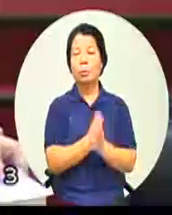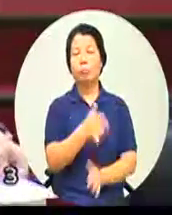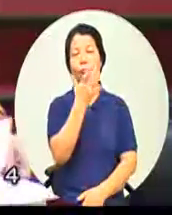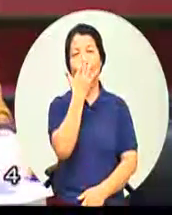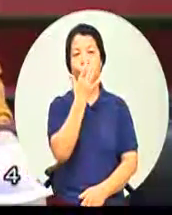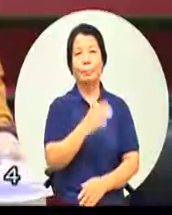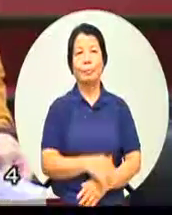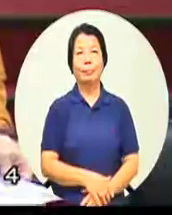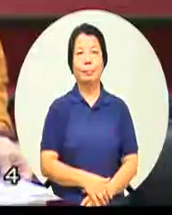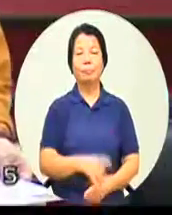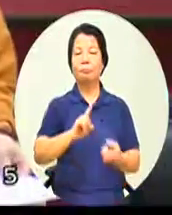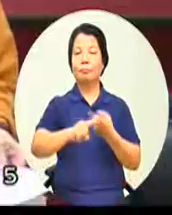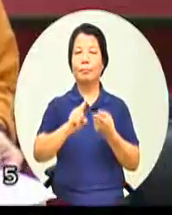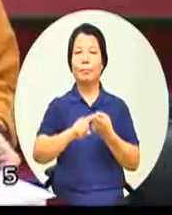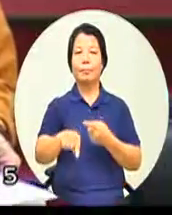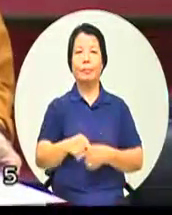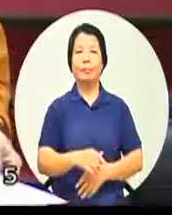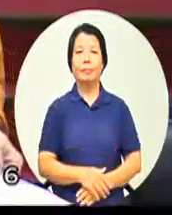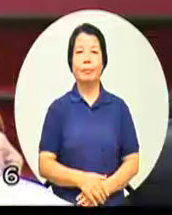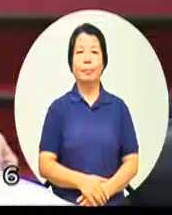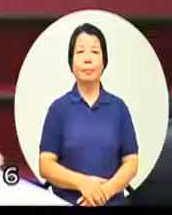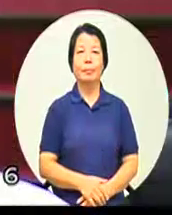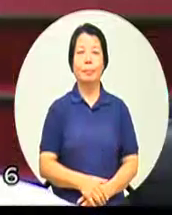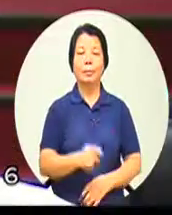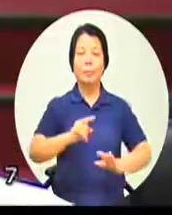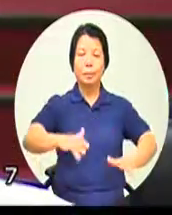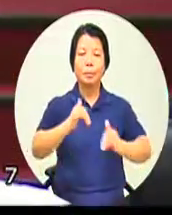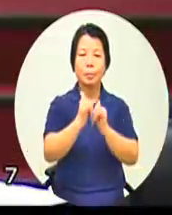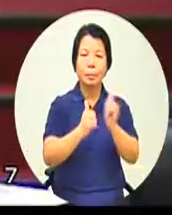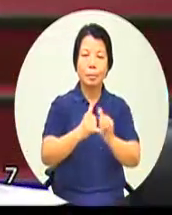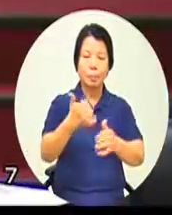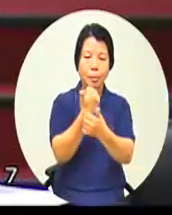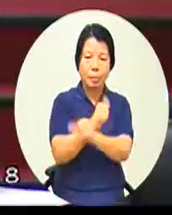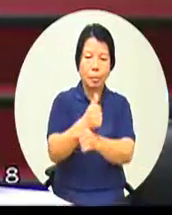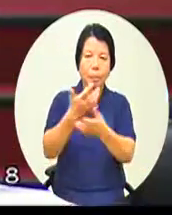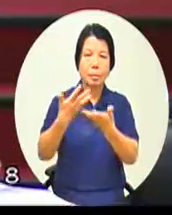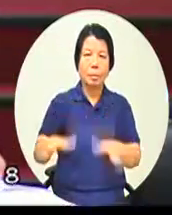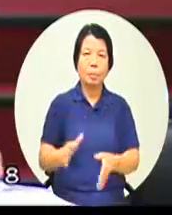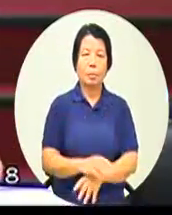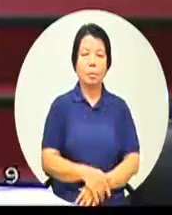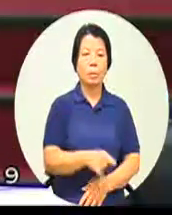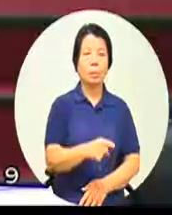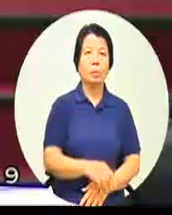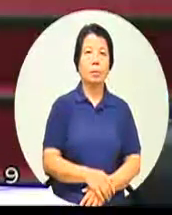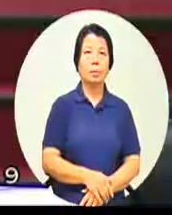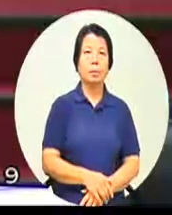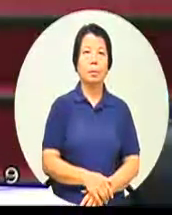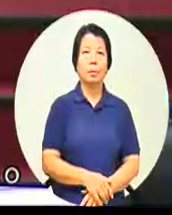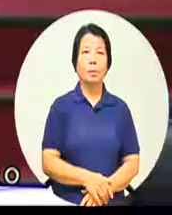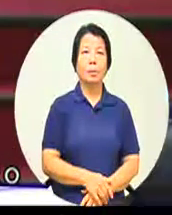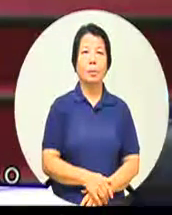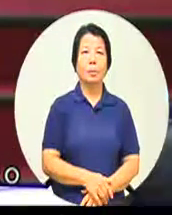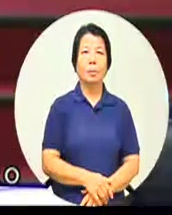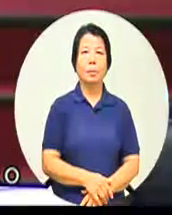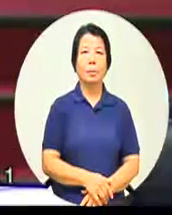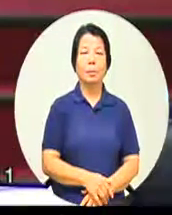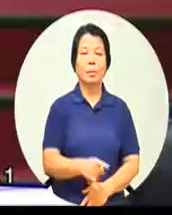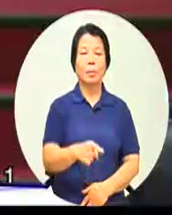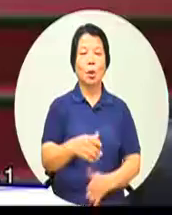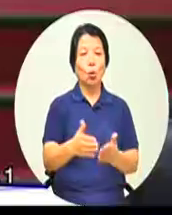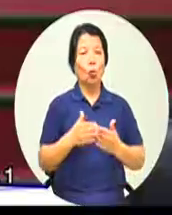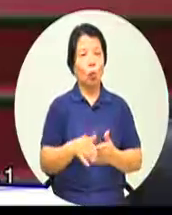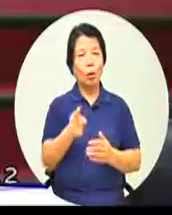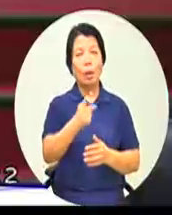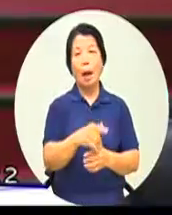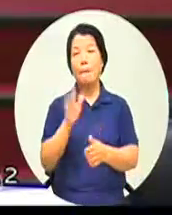尼煞掉。 无啦，先做遐迄种社会经验较济啦，啊，遮个少。 啊，你煞咧替官员讲个，无采我当当面